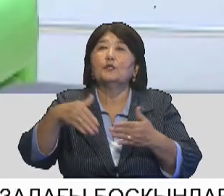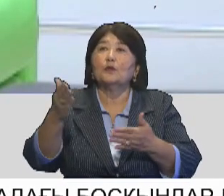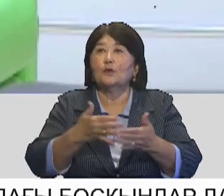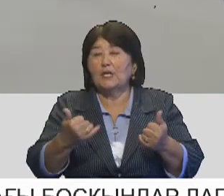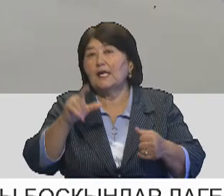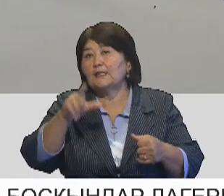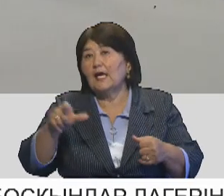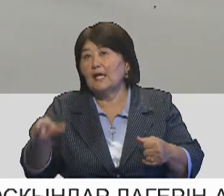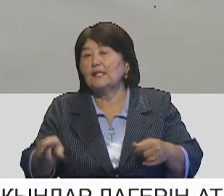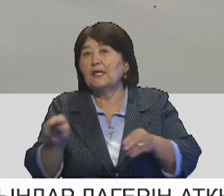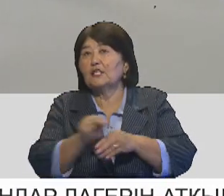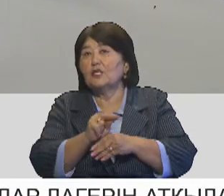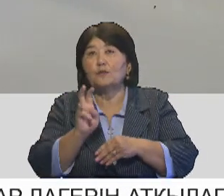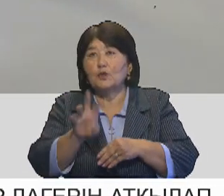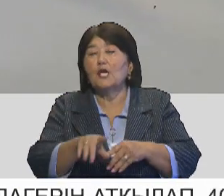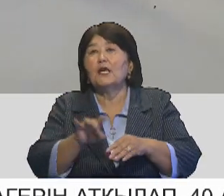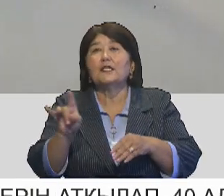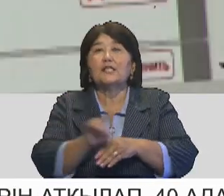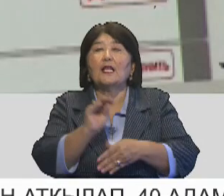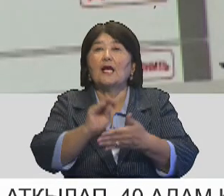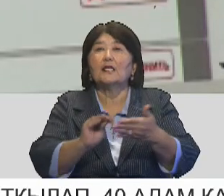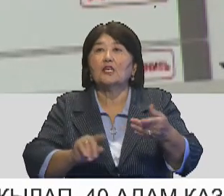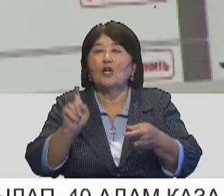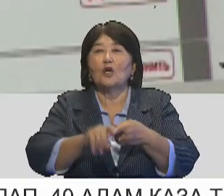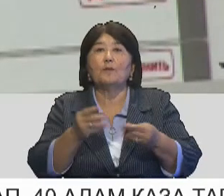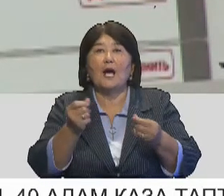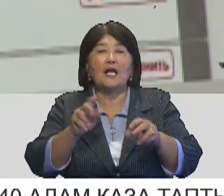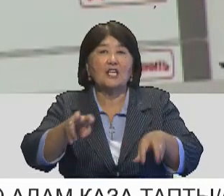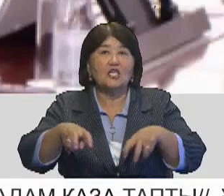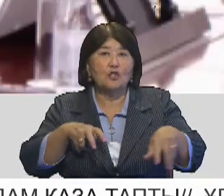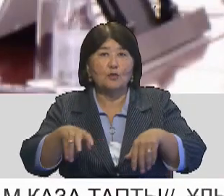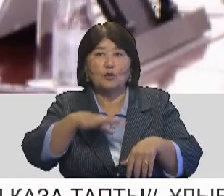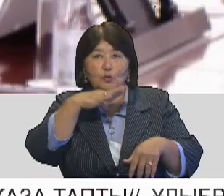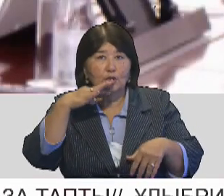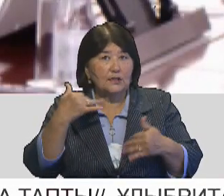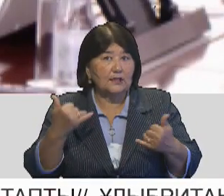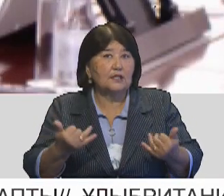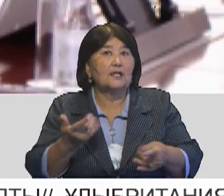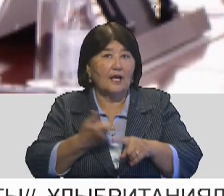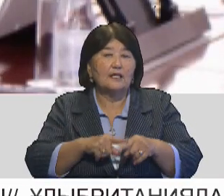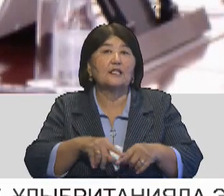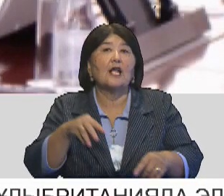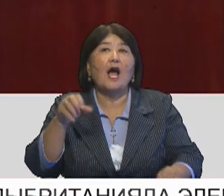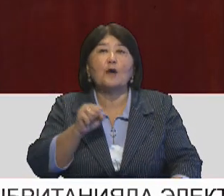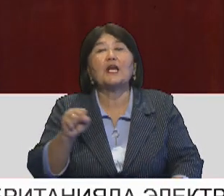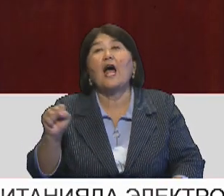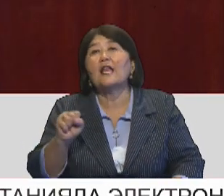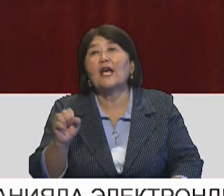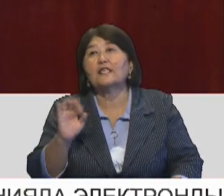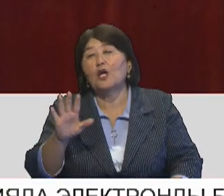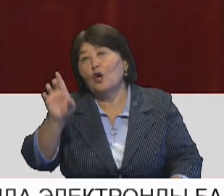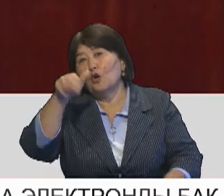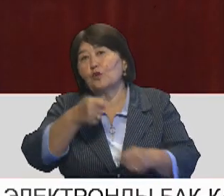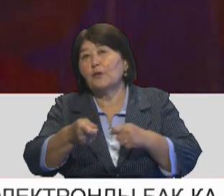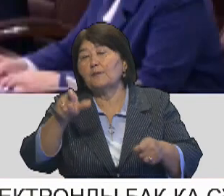қазір адамдар емге жүгінбесе де жалған жазбалар арқылы ақша жымқыру дерегі азаймай тұр, дейді Ақмарал Әлназарова. Ал үкімет басшысы